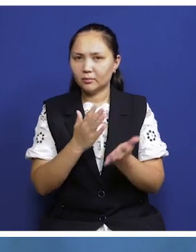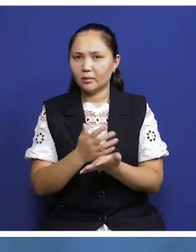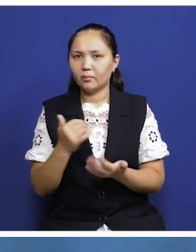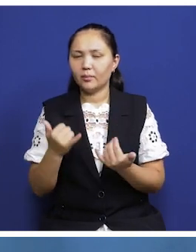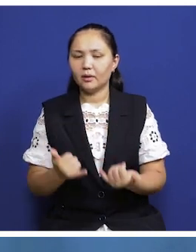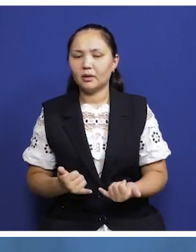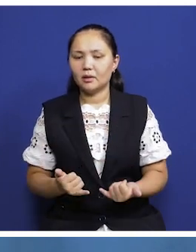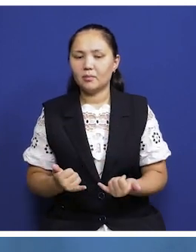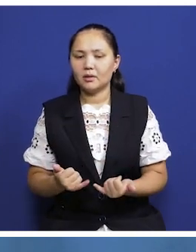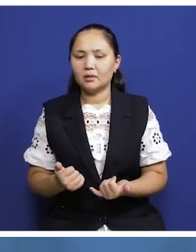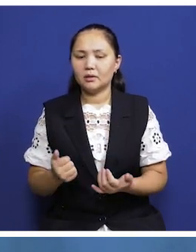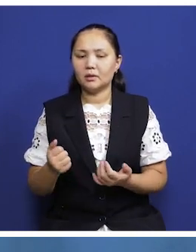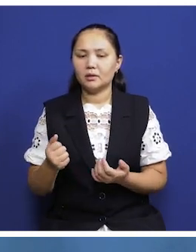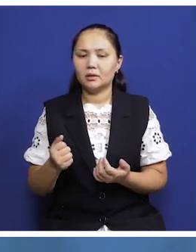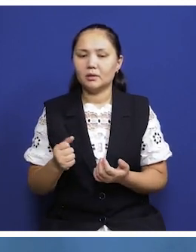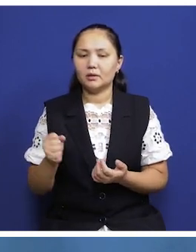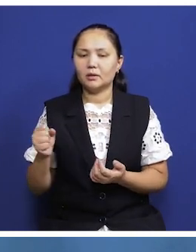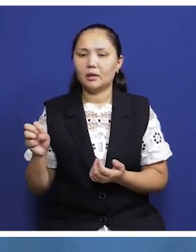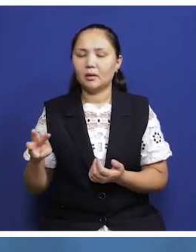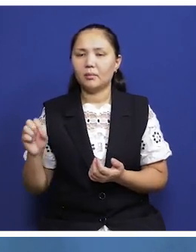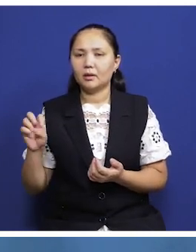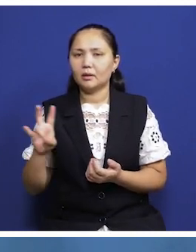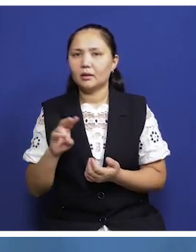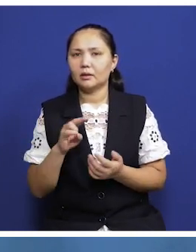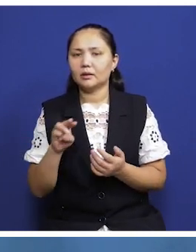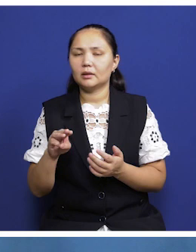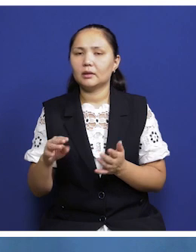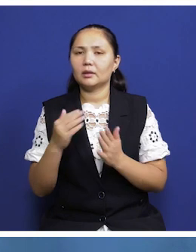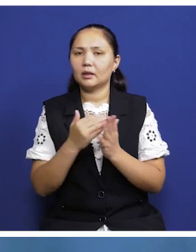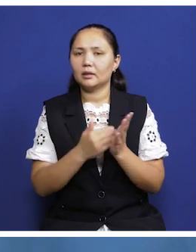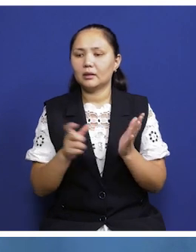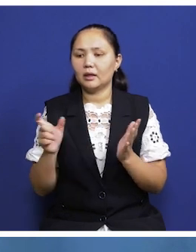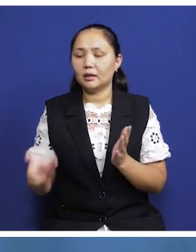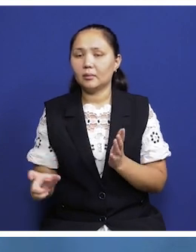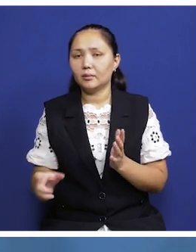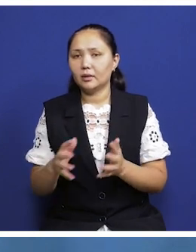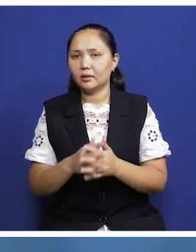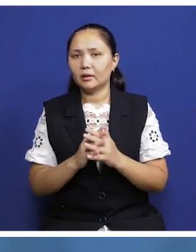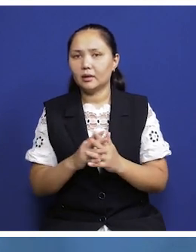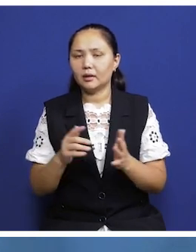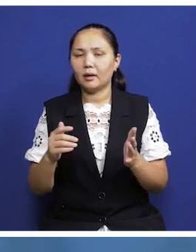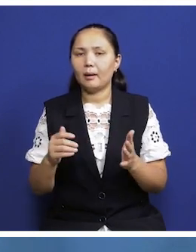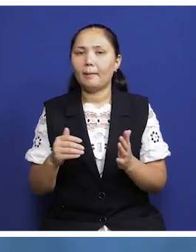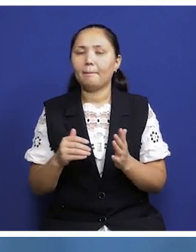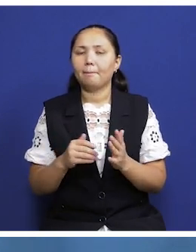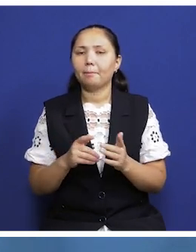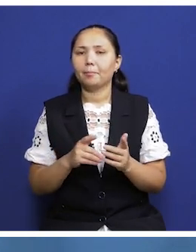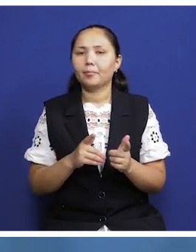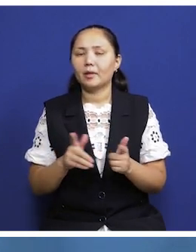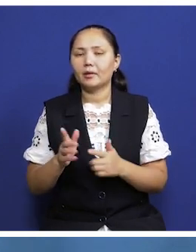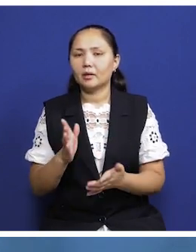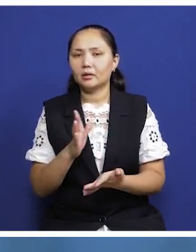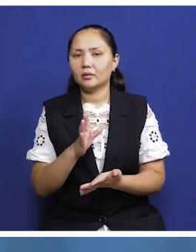бастап бізде және де бір үлкен осындай біздің ауылдың тұрғындарына үлкен мүмкіншілік беретін сондай бағдарлама ашылды. Ауыл аманаты